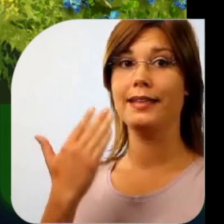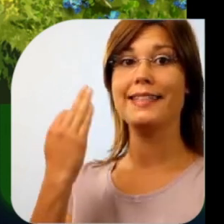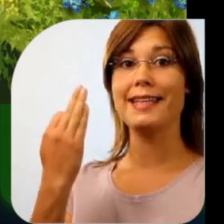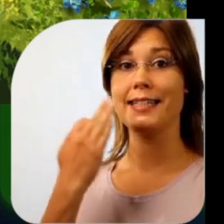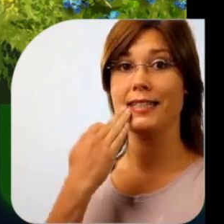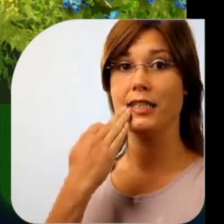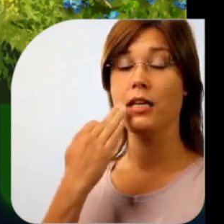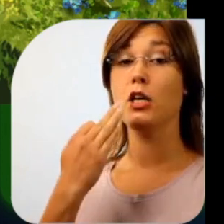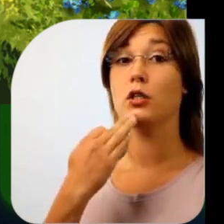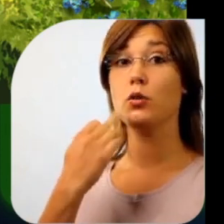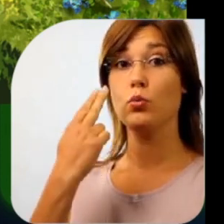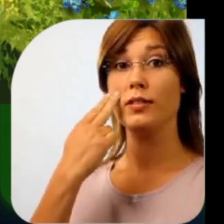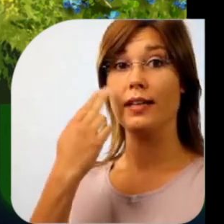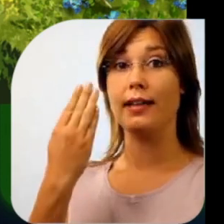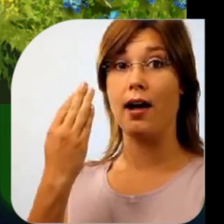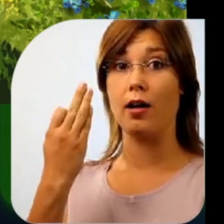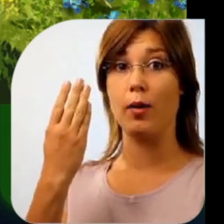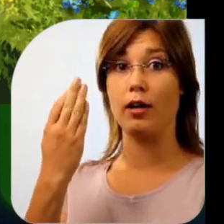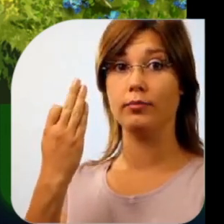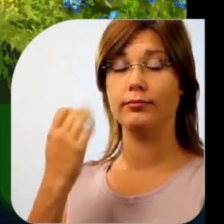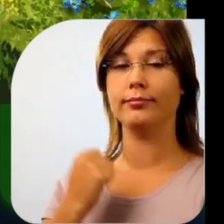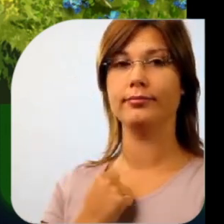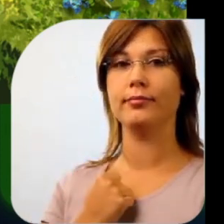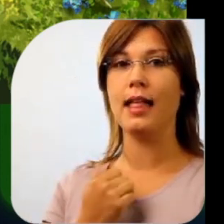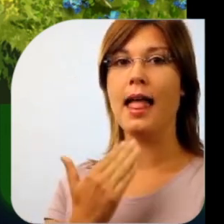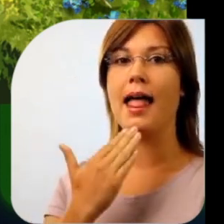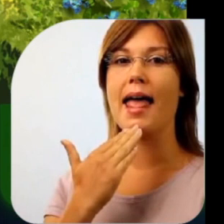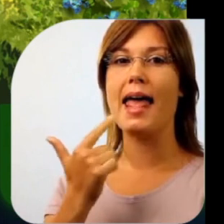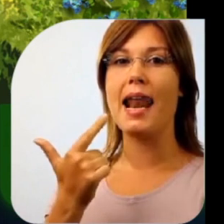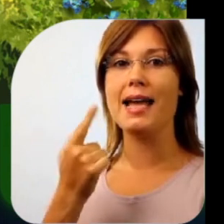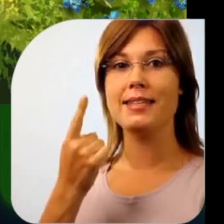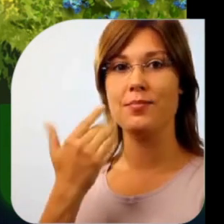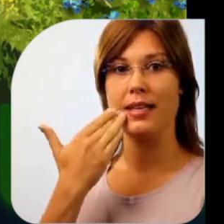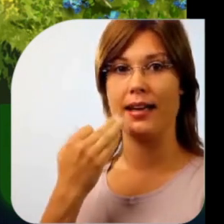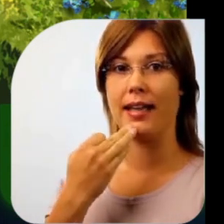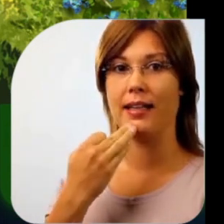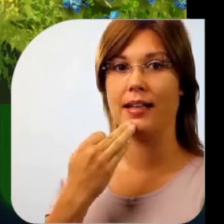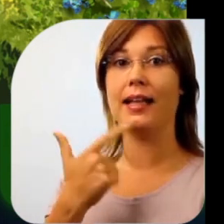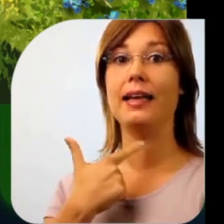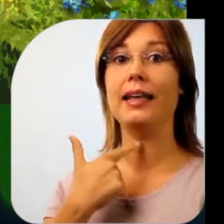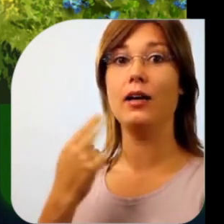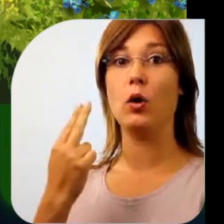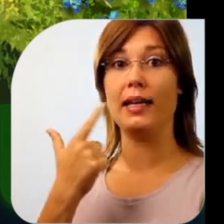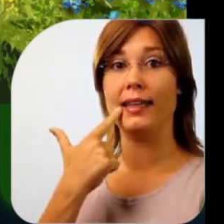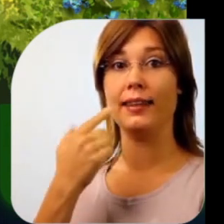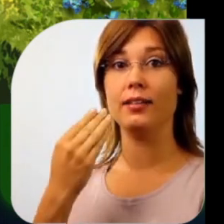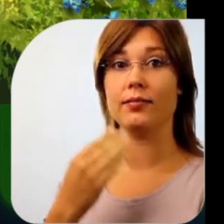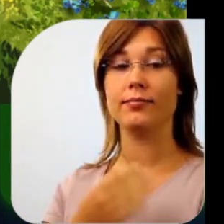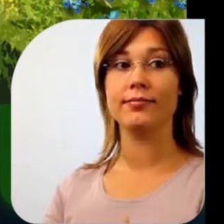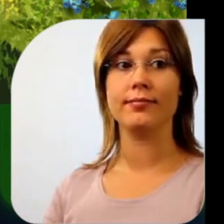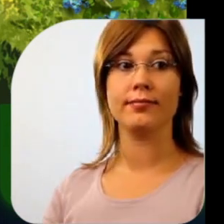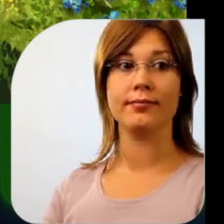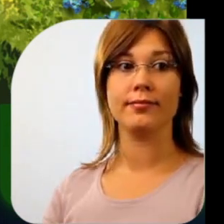Violette s'assit sous un arbre. Elle admirait les collines.